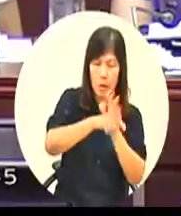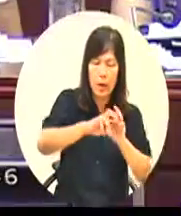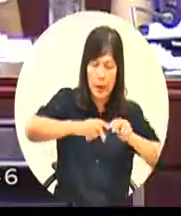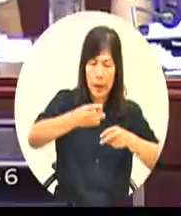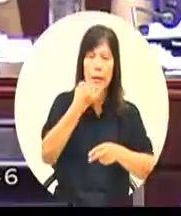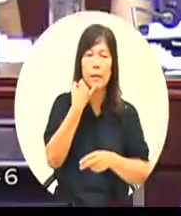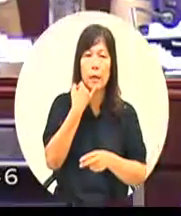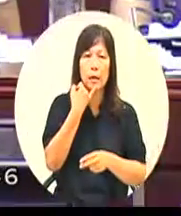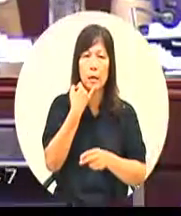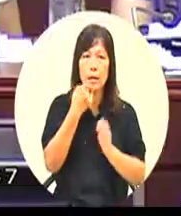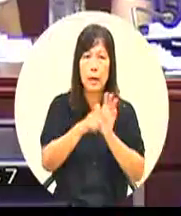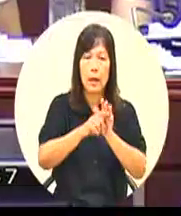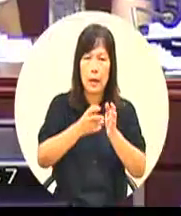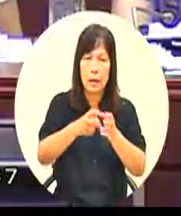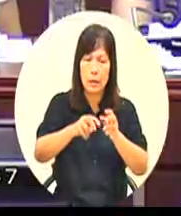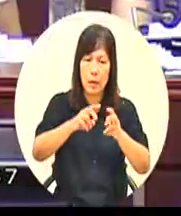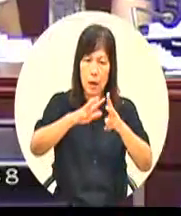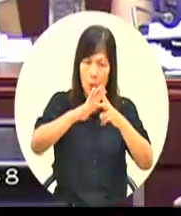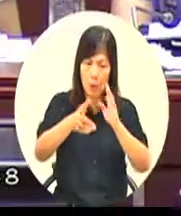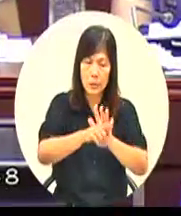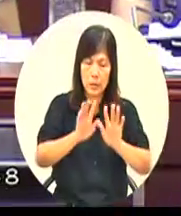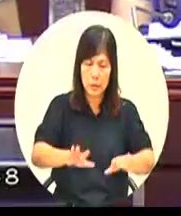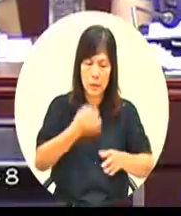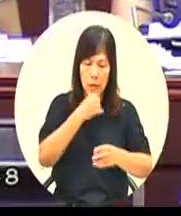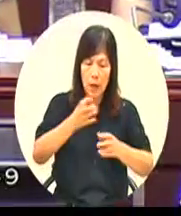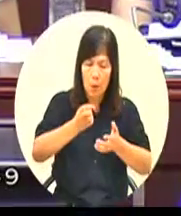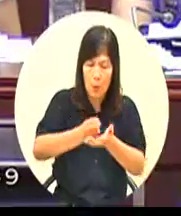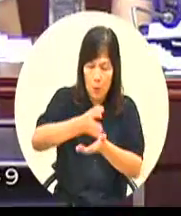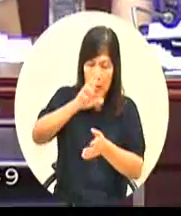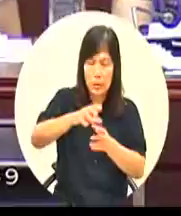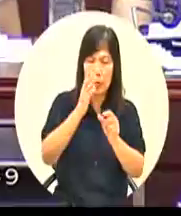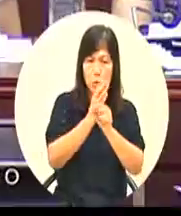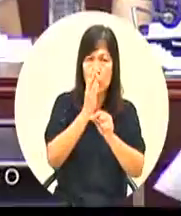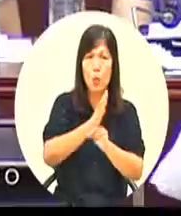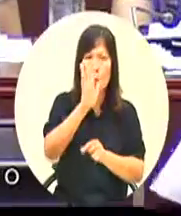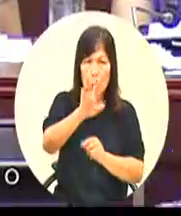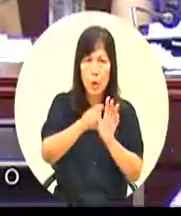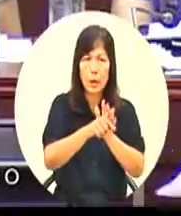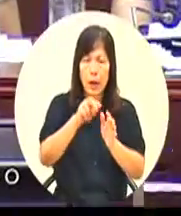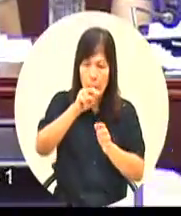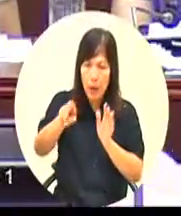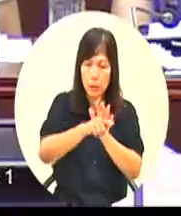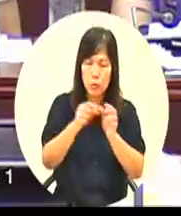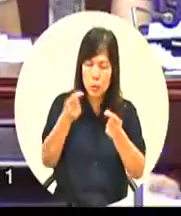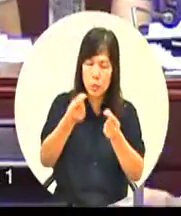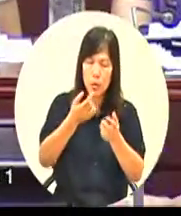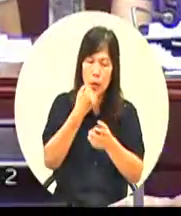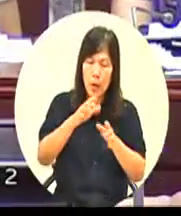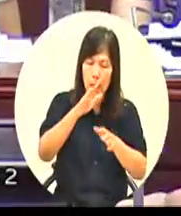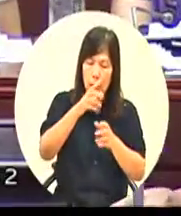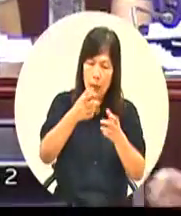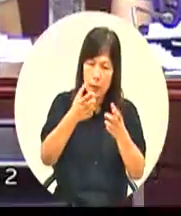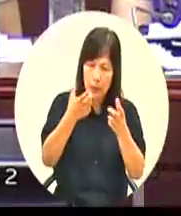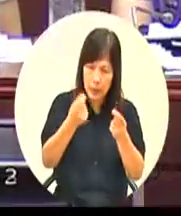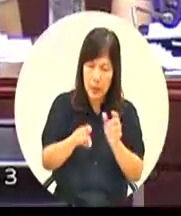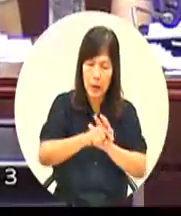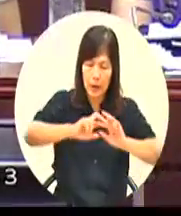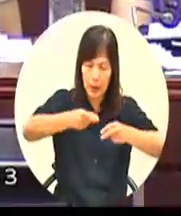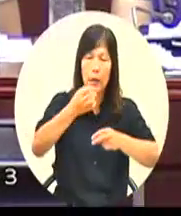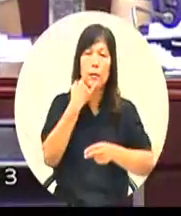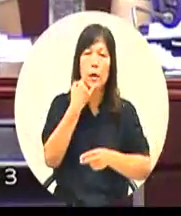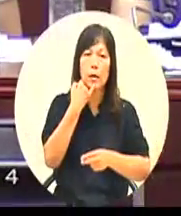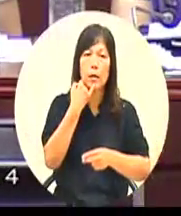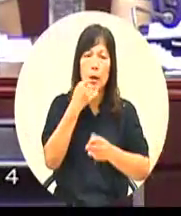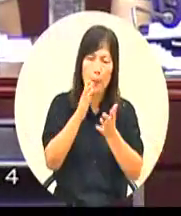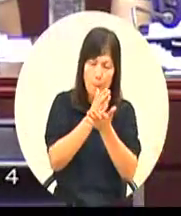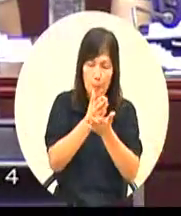哦、那前镇国小目前正在新建校舍中了，所以我们希望看它能够是不是能够同步来完成这个改善，做一点